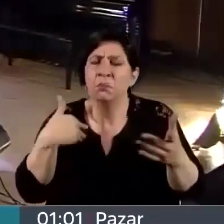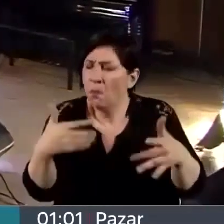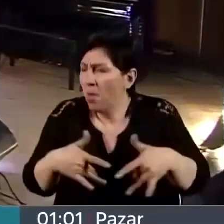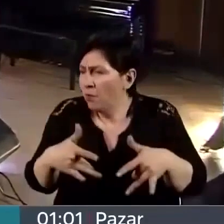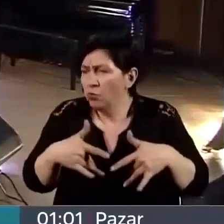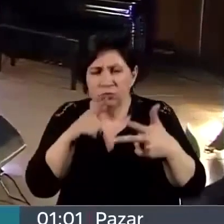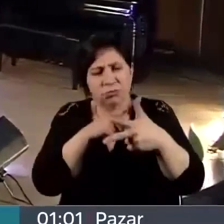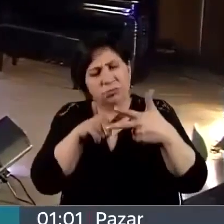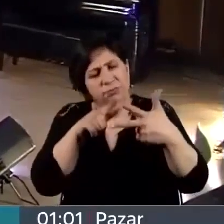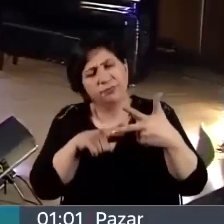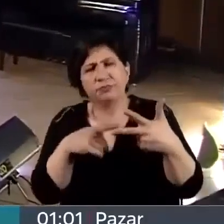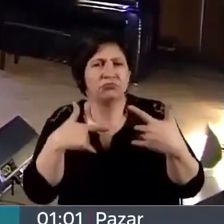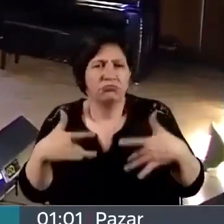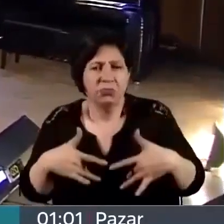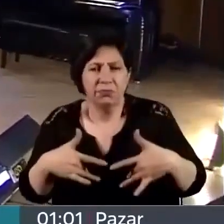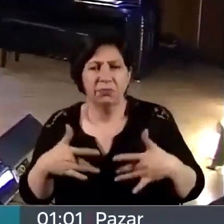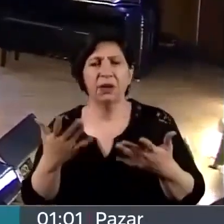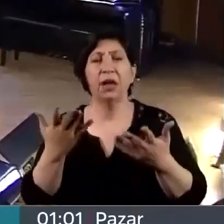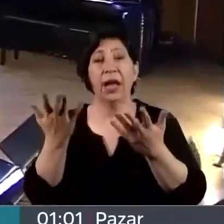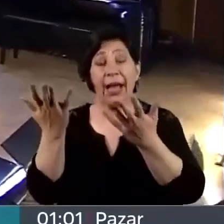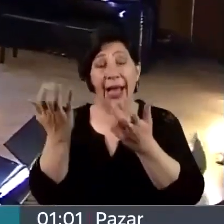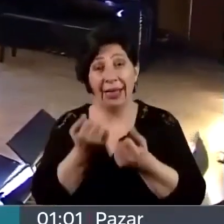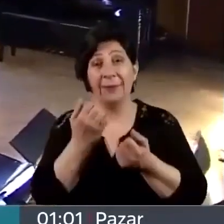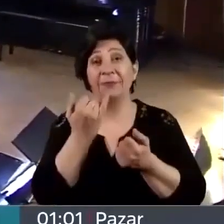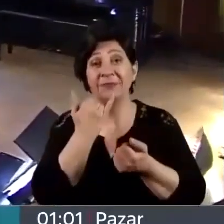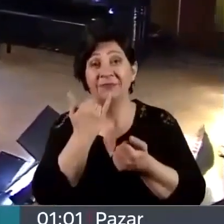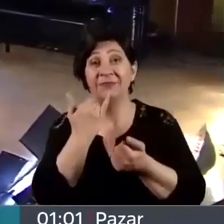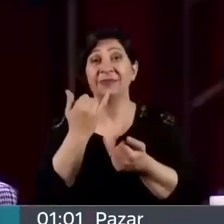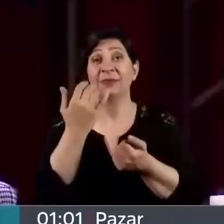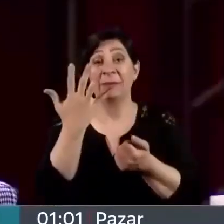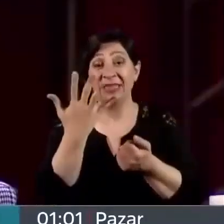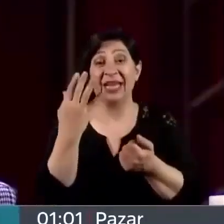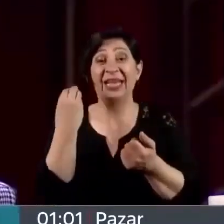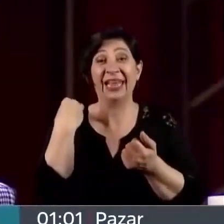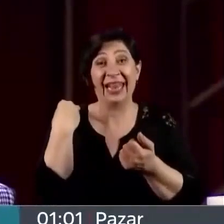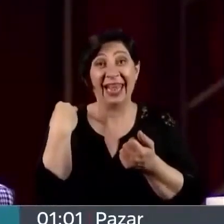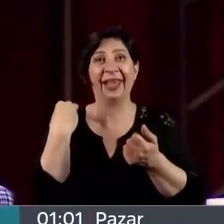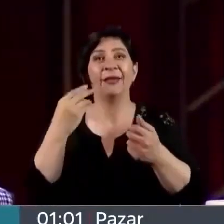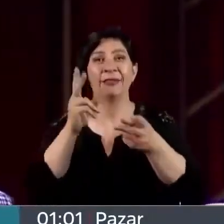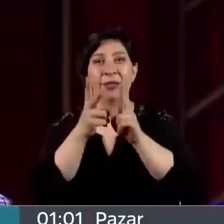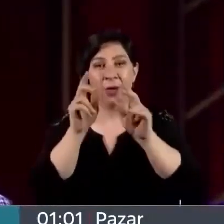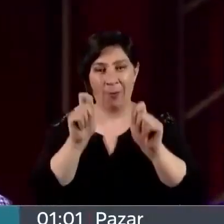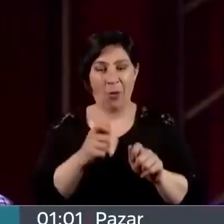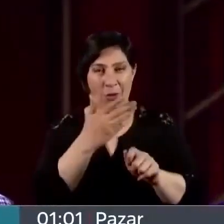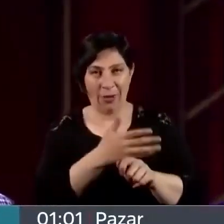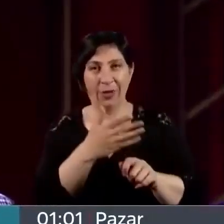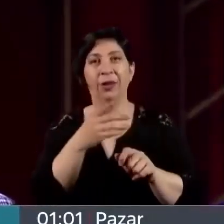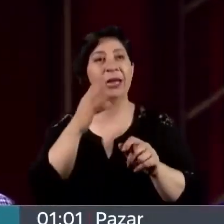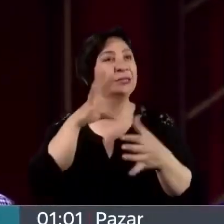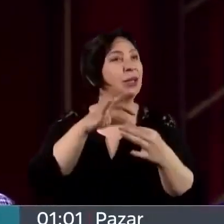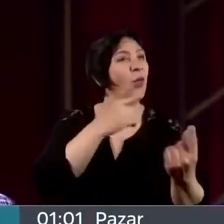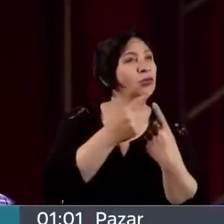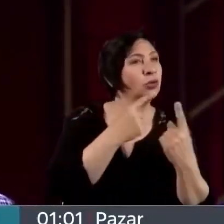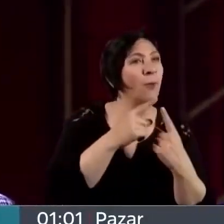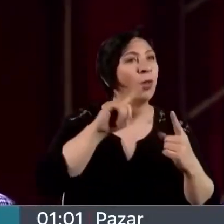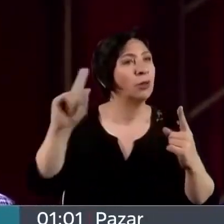yaptığım üç işten de. Şimdi Ramarva'da aldığım konuklardan beş tanesi yine stand-upçı oldu. Bir yıldır sahneye çıkıyoruz. Ben moderasyon yapıyorum, insanlarla konuşuyorum.